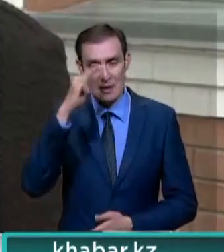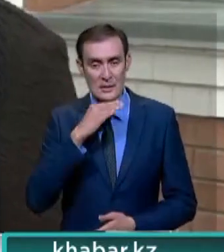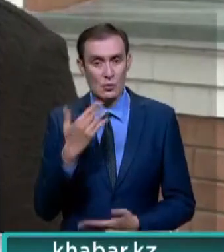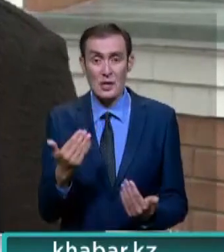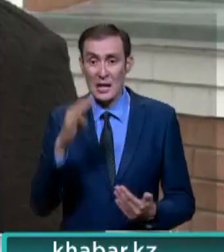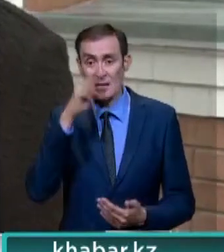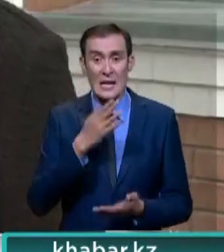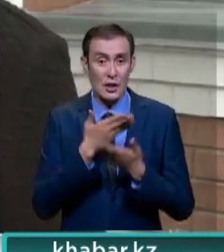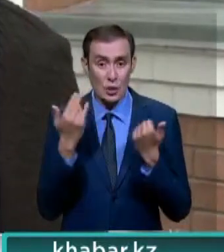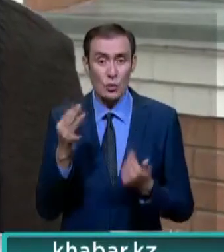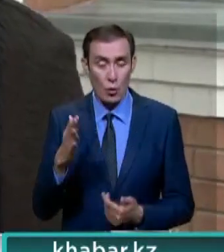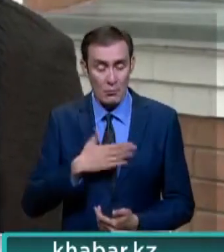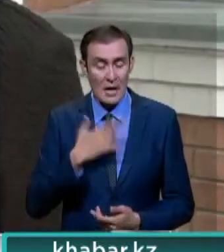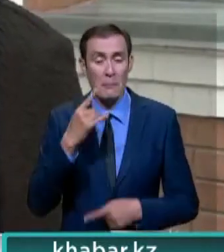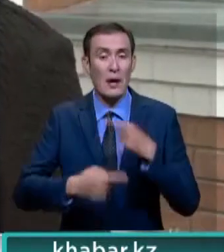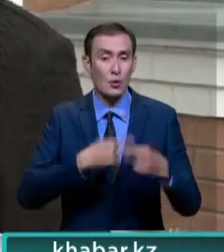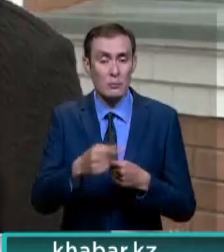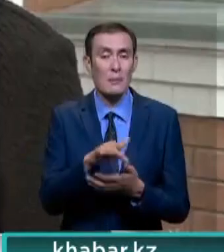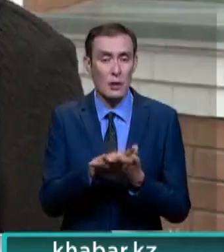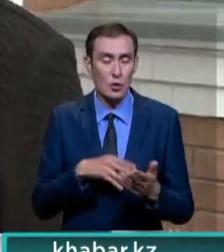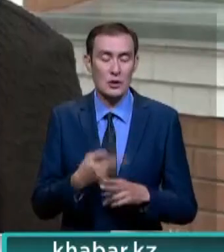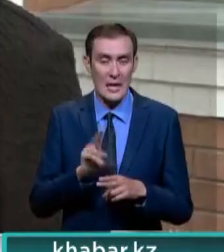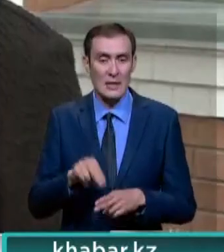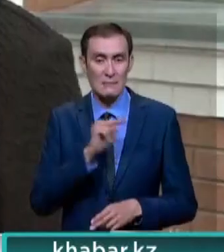оправдали нашего отца. Папы уже нету, но мы, как потомки, продолжили это дело.